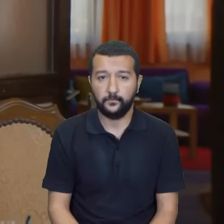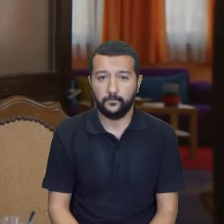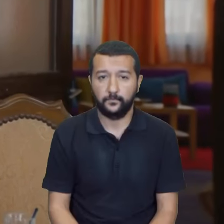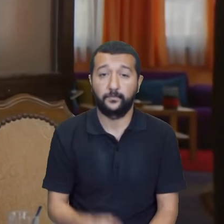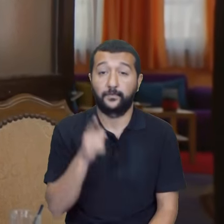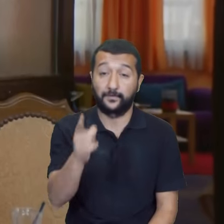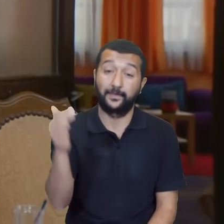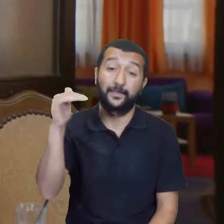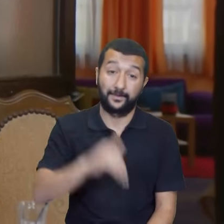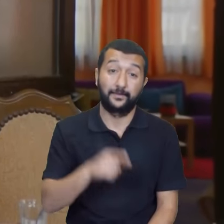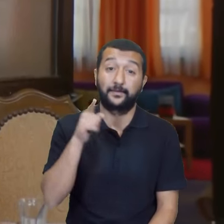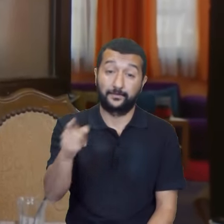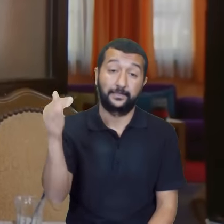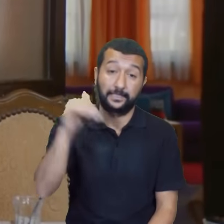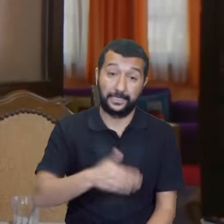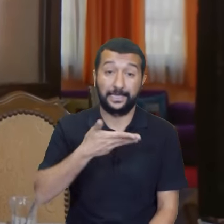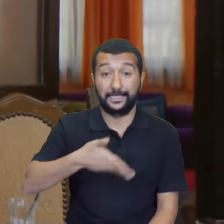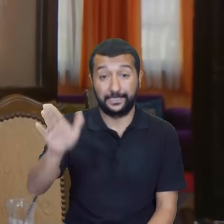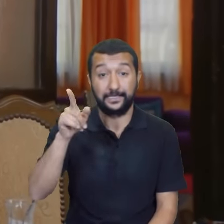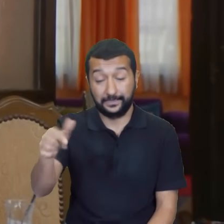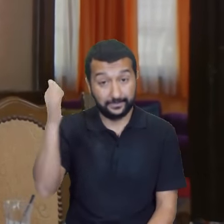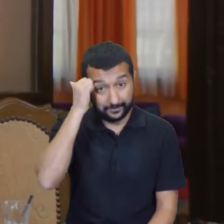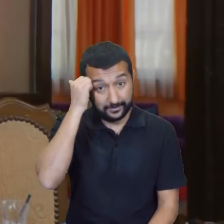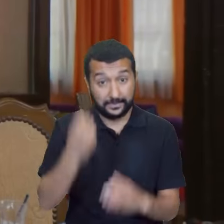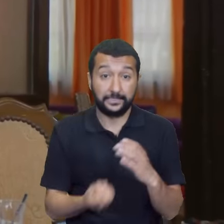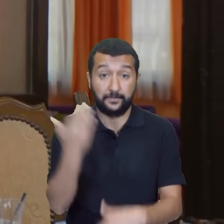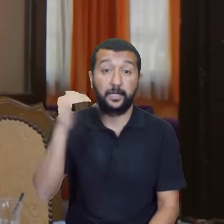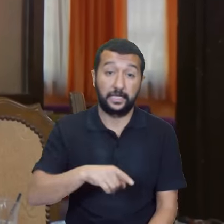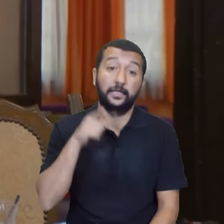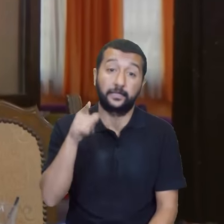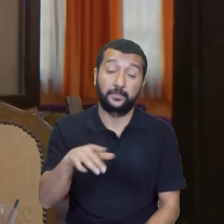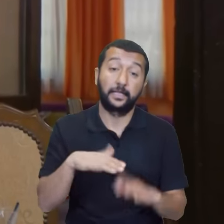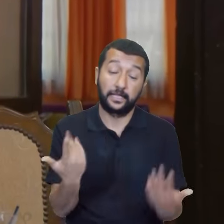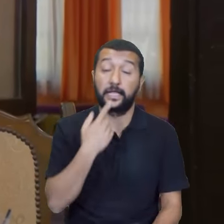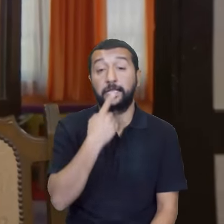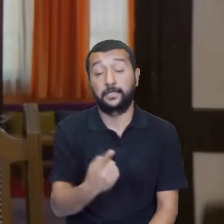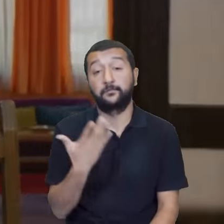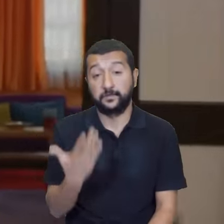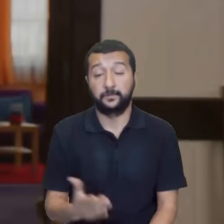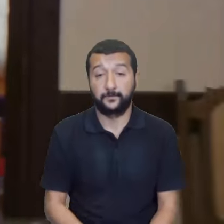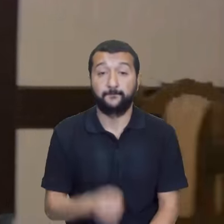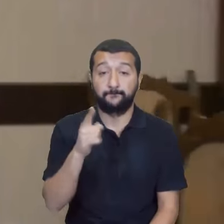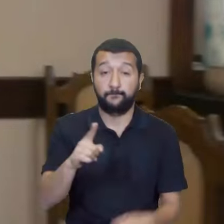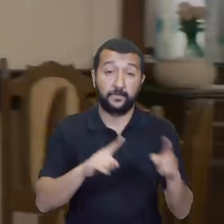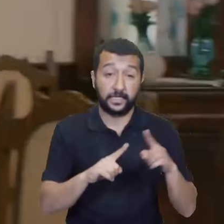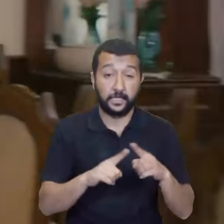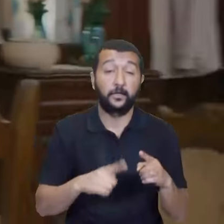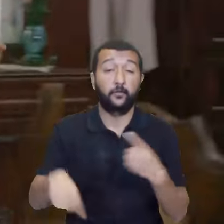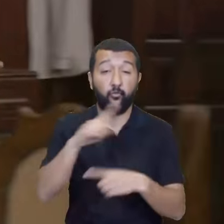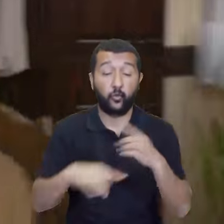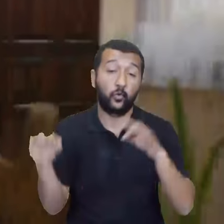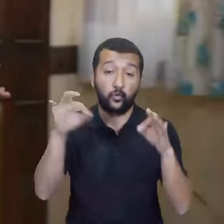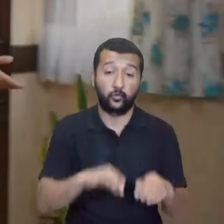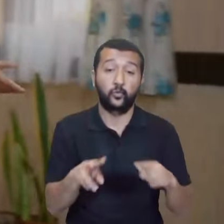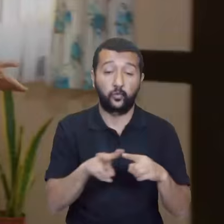Ah, geldi, geldi. Gittiğinin sabahına geldi. Ne demişler? Tilkinin dönüp